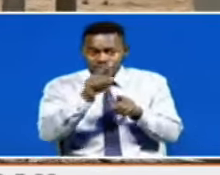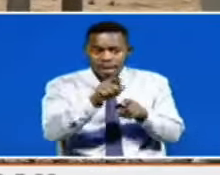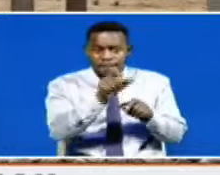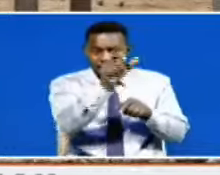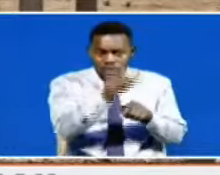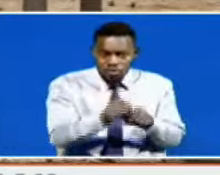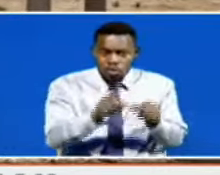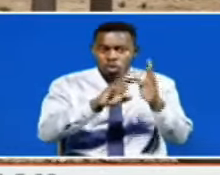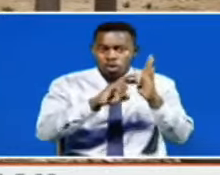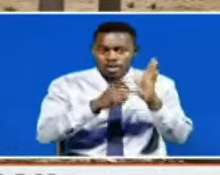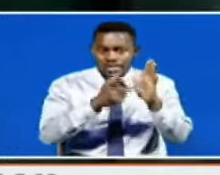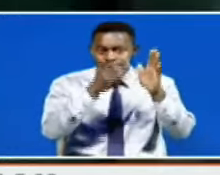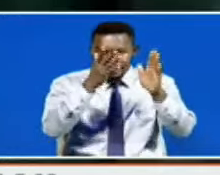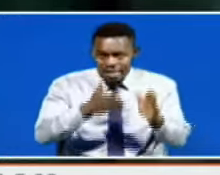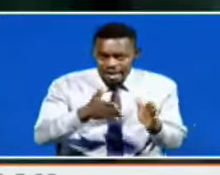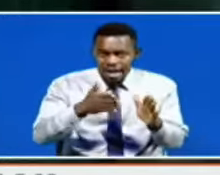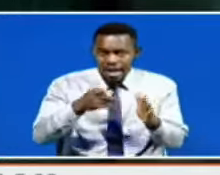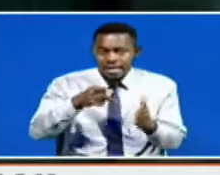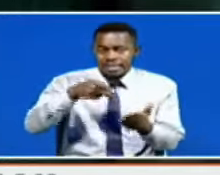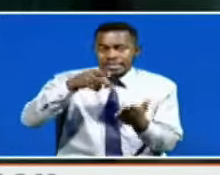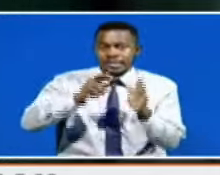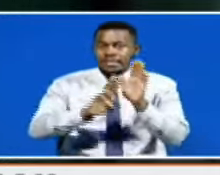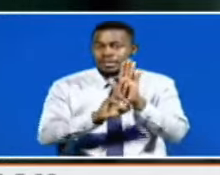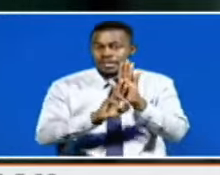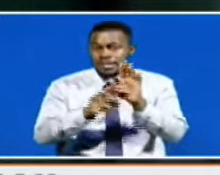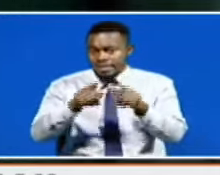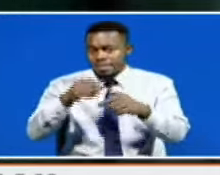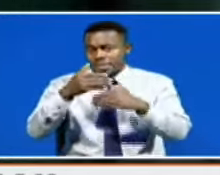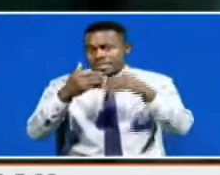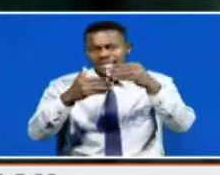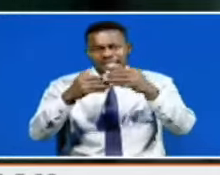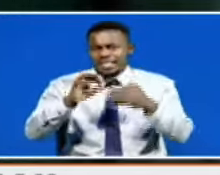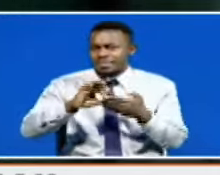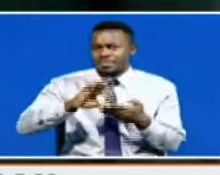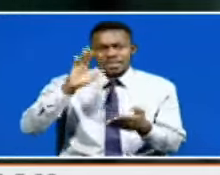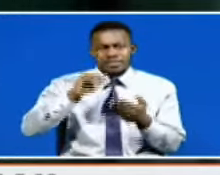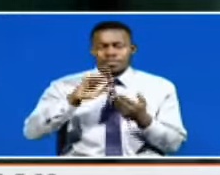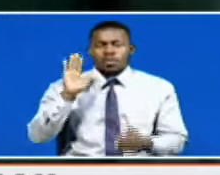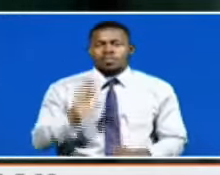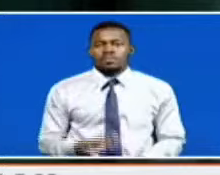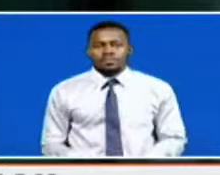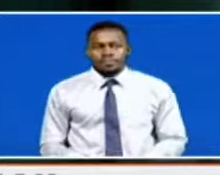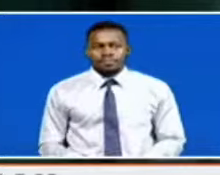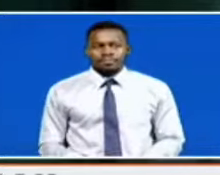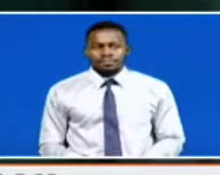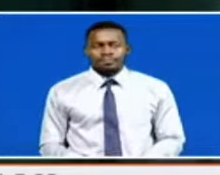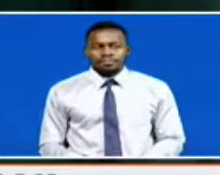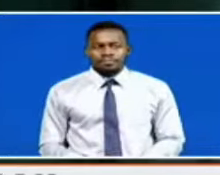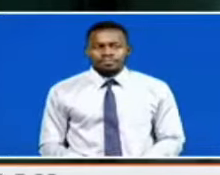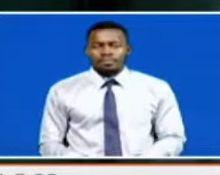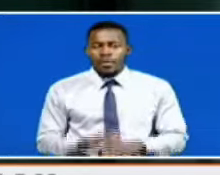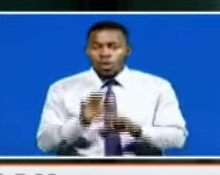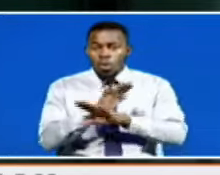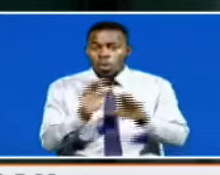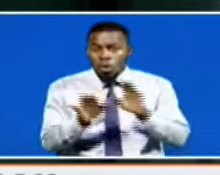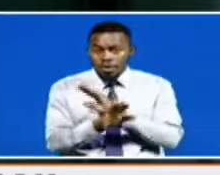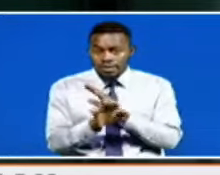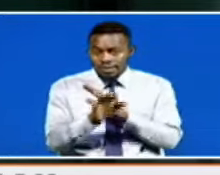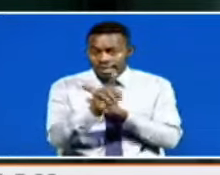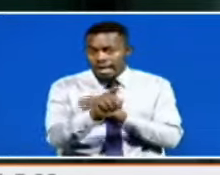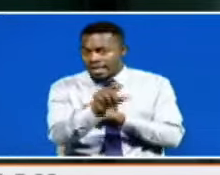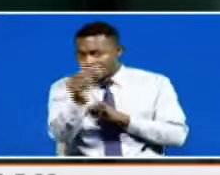chuo hicho kwa gharama ya juu. The commission is now looking for 12 suspects that are yet to be